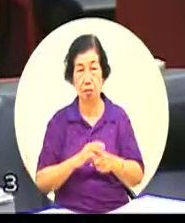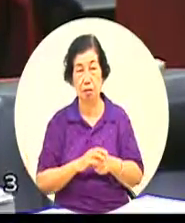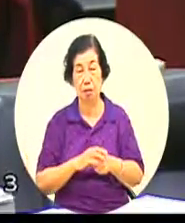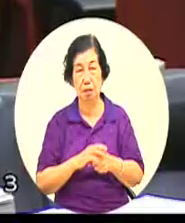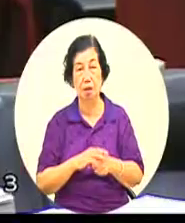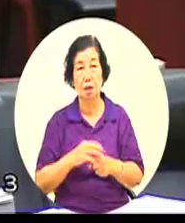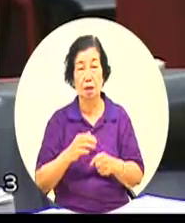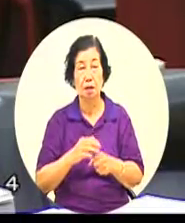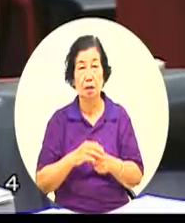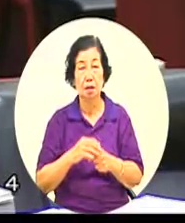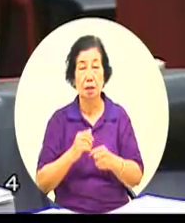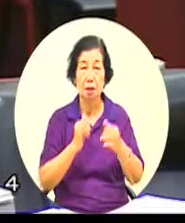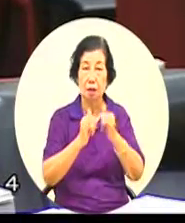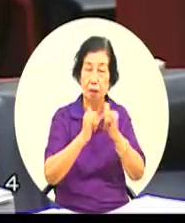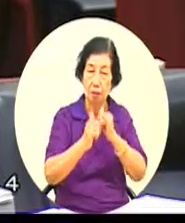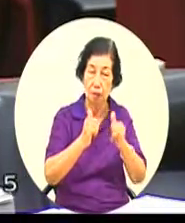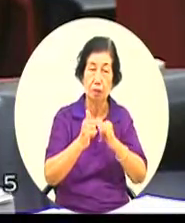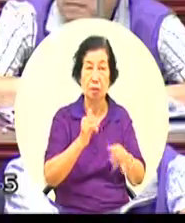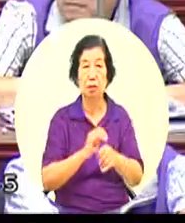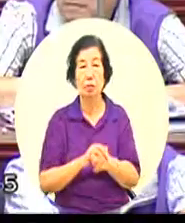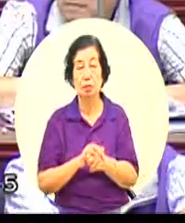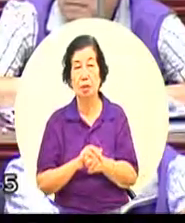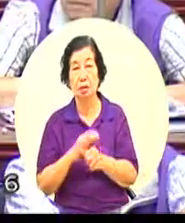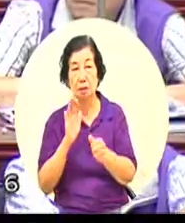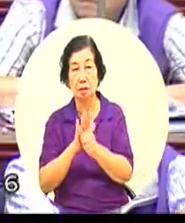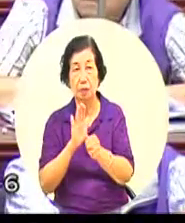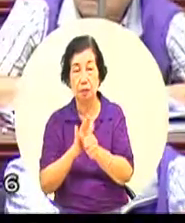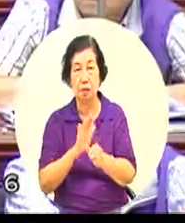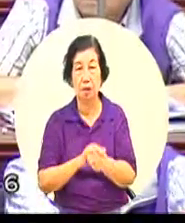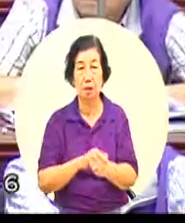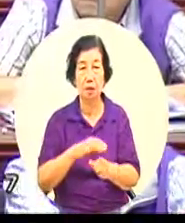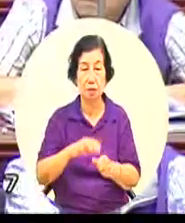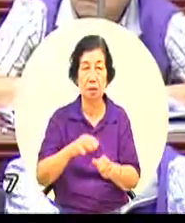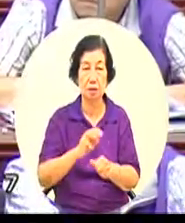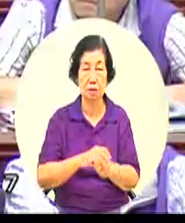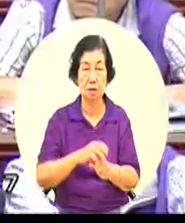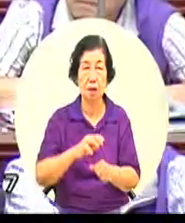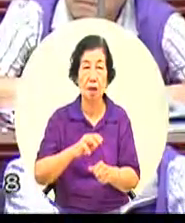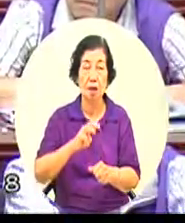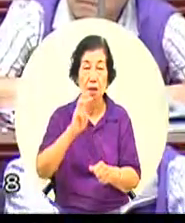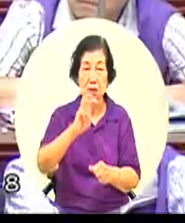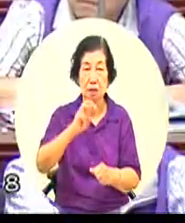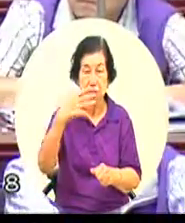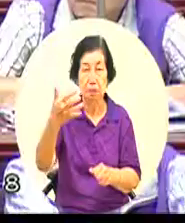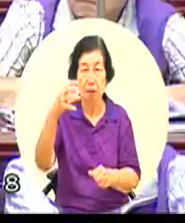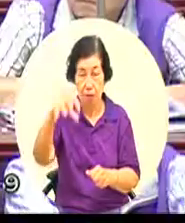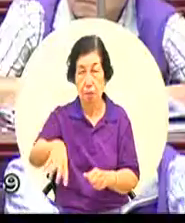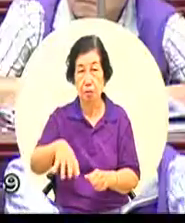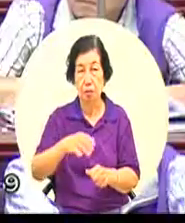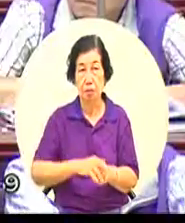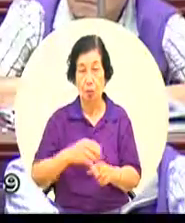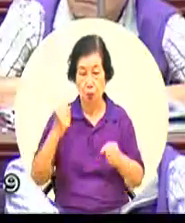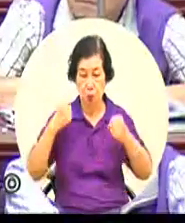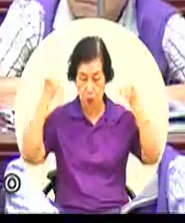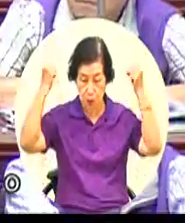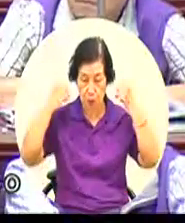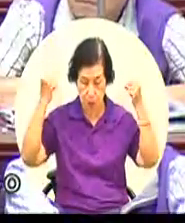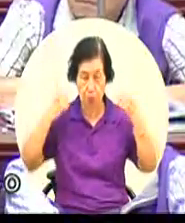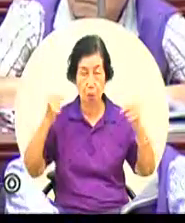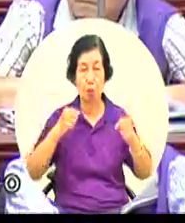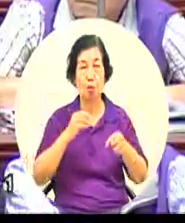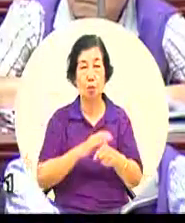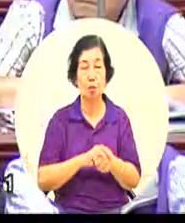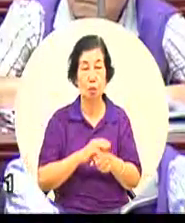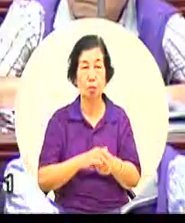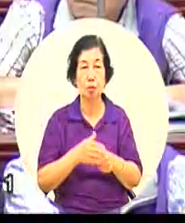宗旨哦，就要服务我们高雄市哦38区哦。278万市民的一个运动上的需求，所以你所提的